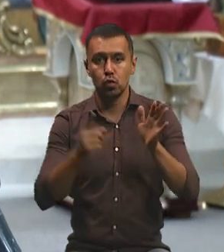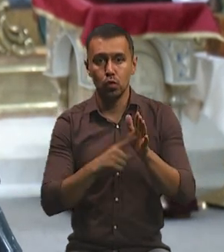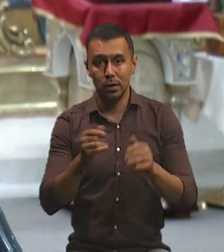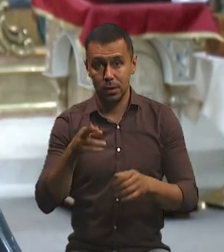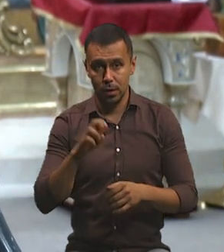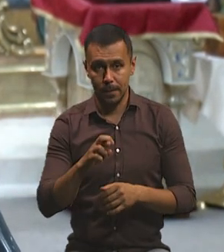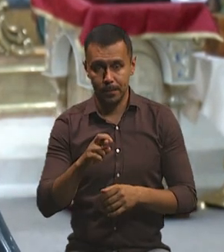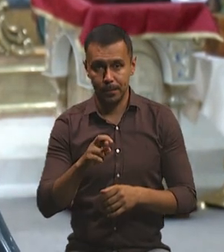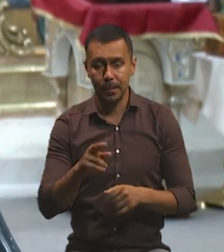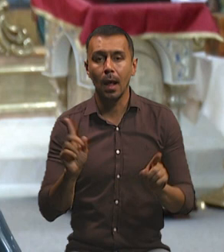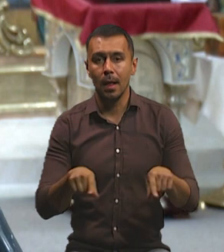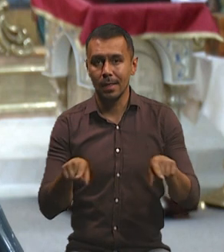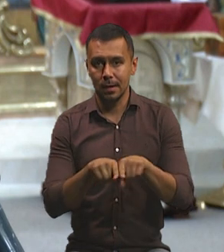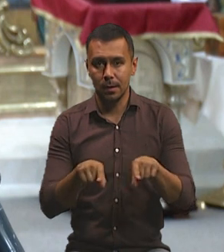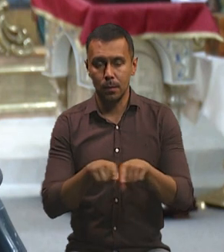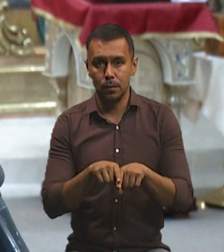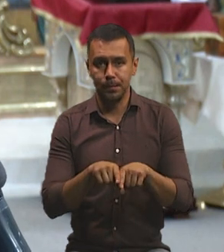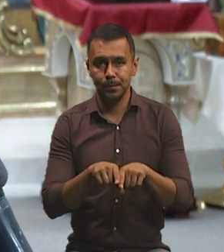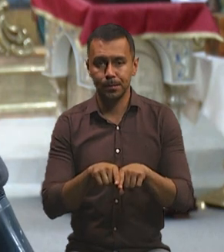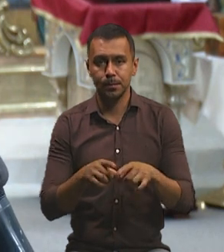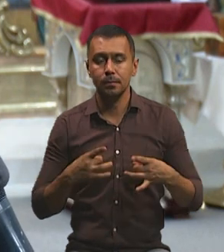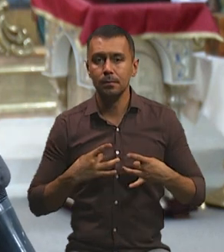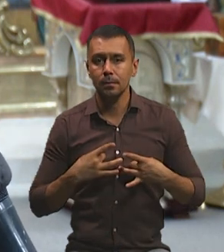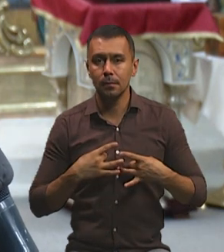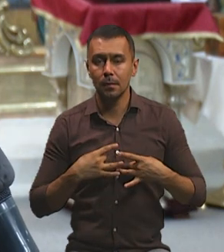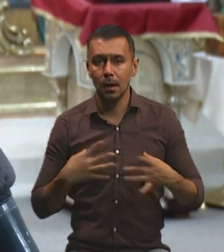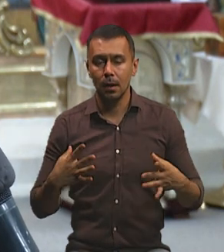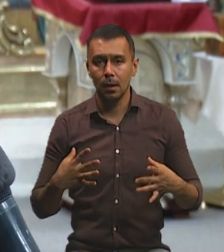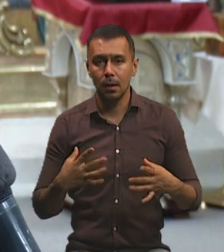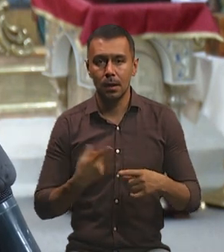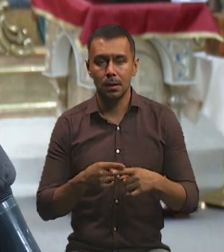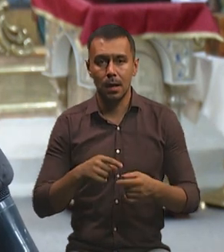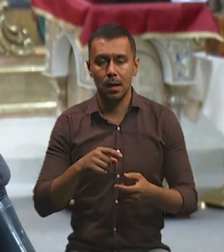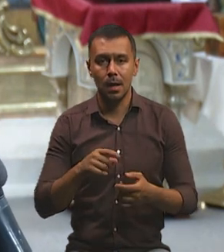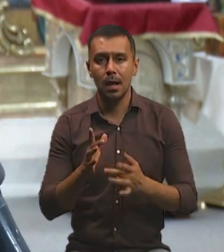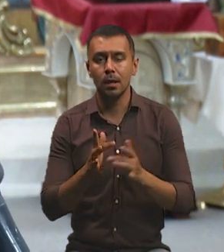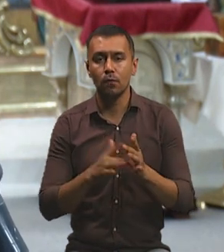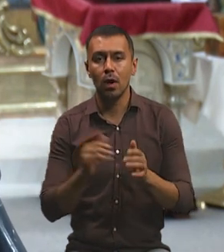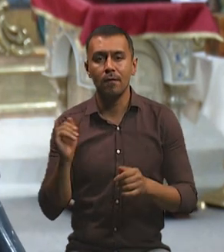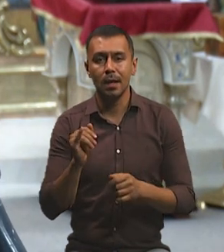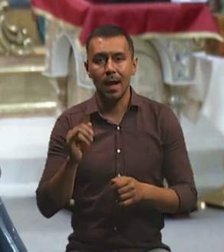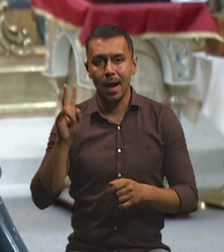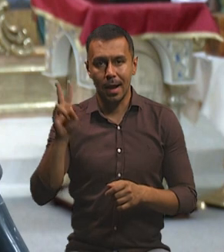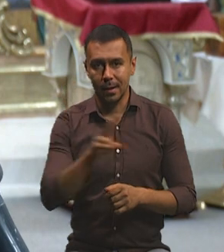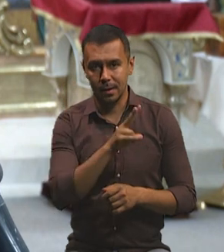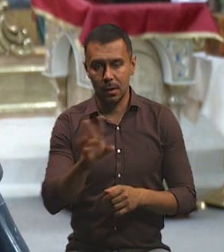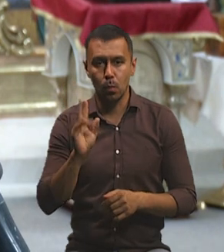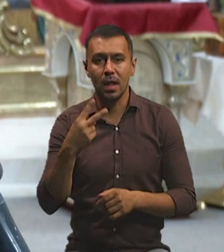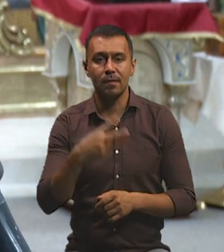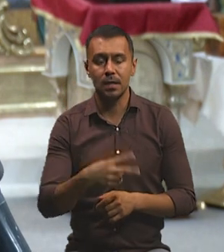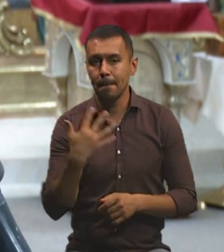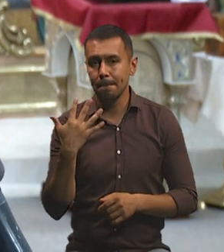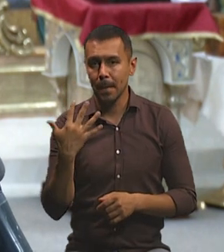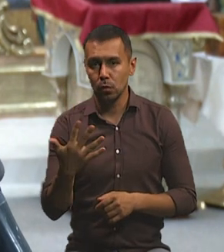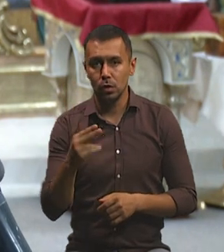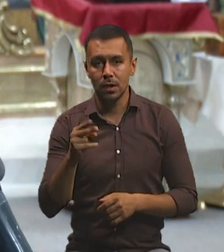січня, так само свята літні, це Різдво Івана Хрестителя, воно буде